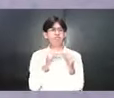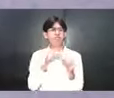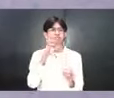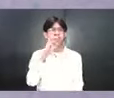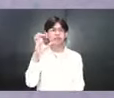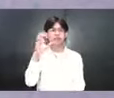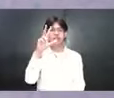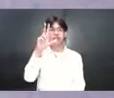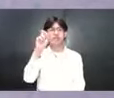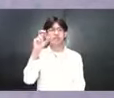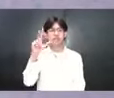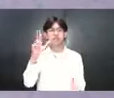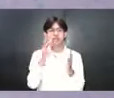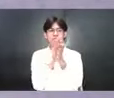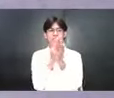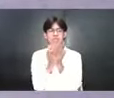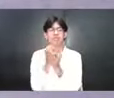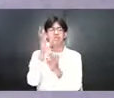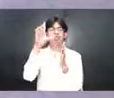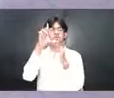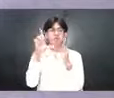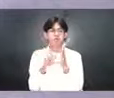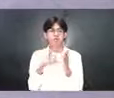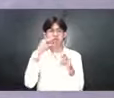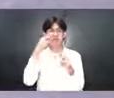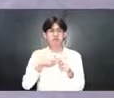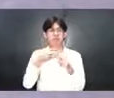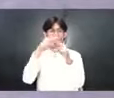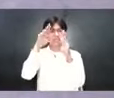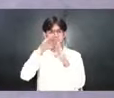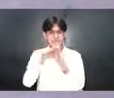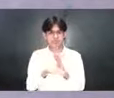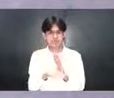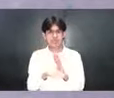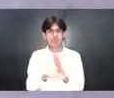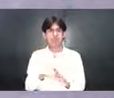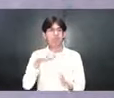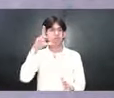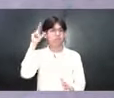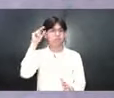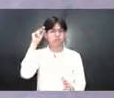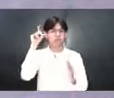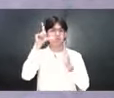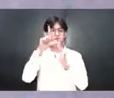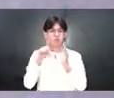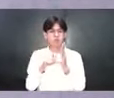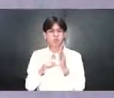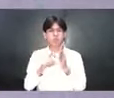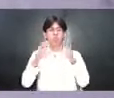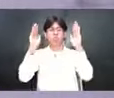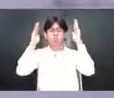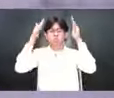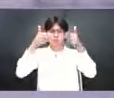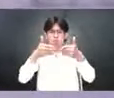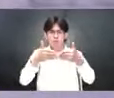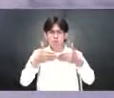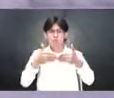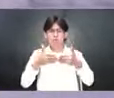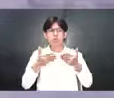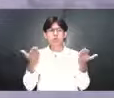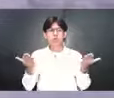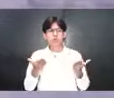613 laws of Moses. focus on the